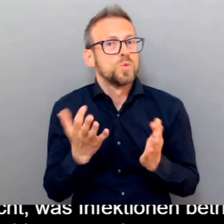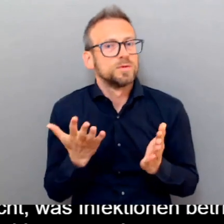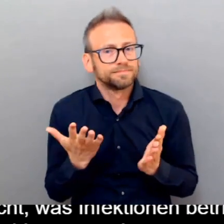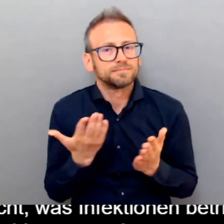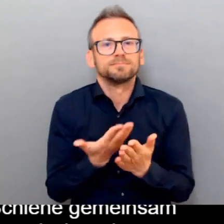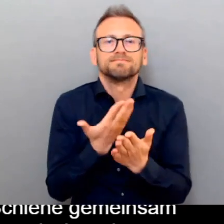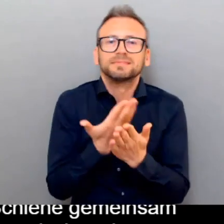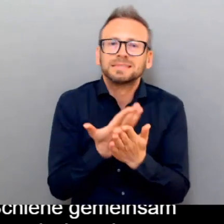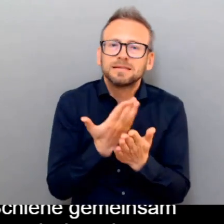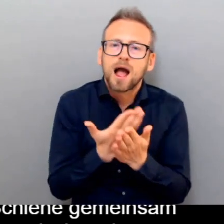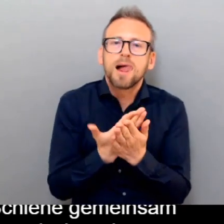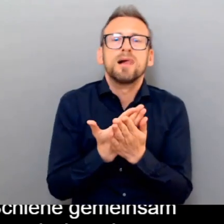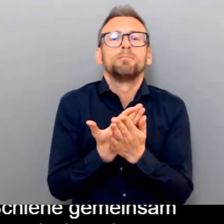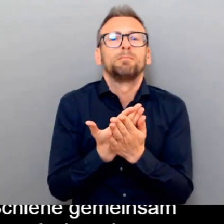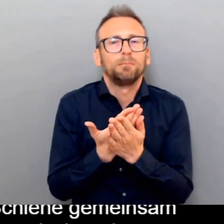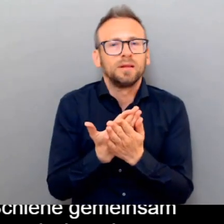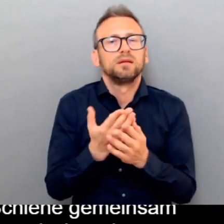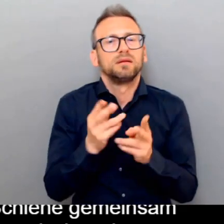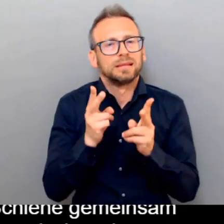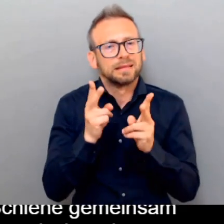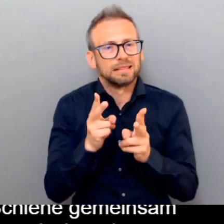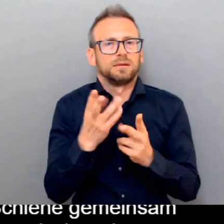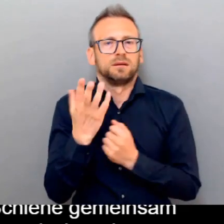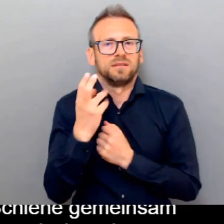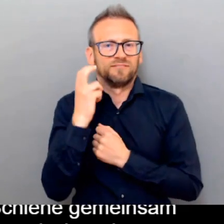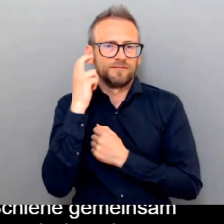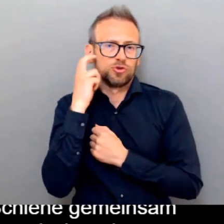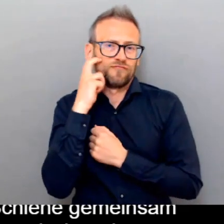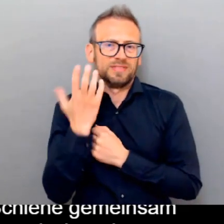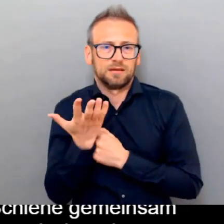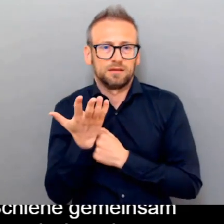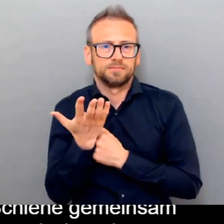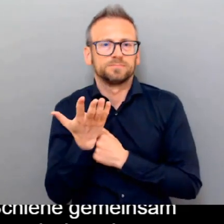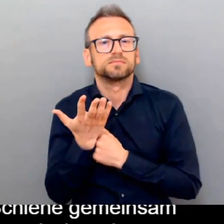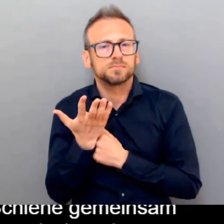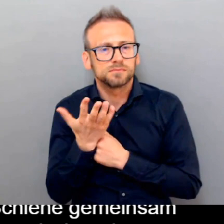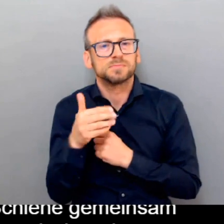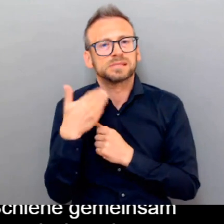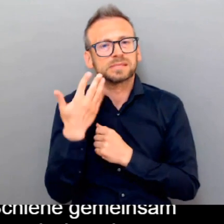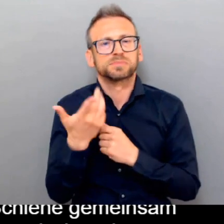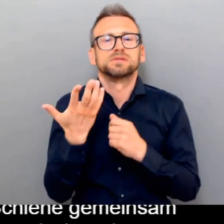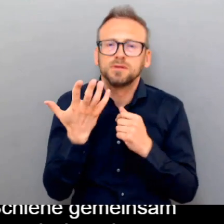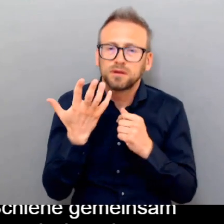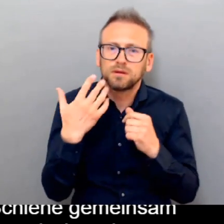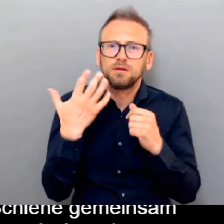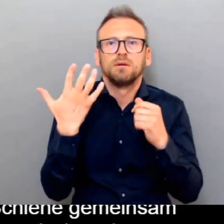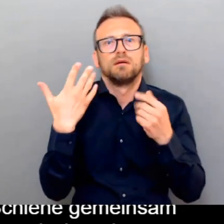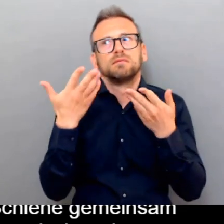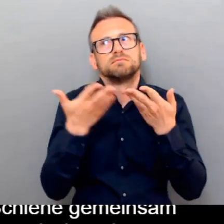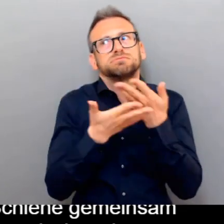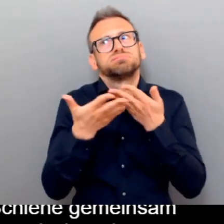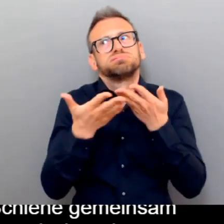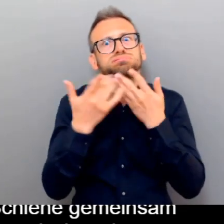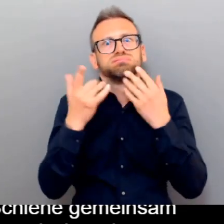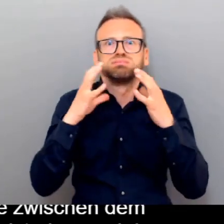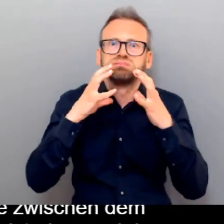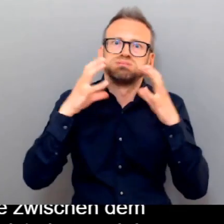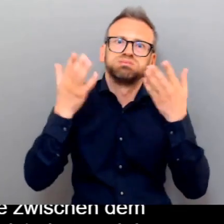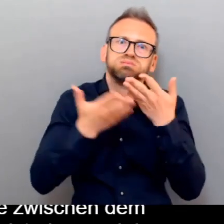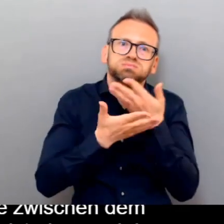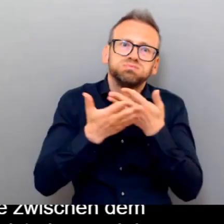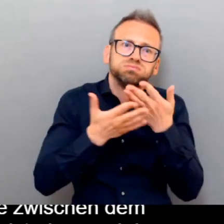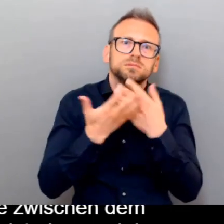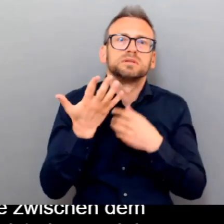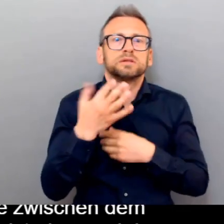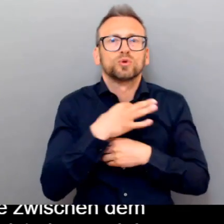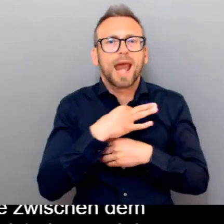zwischen allen, die also im Lokal sind. Natürlich diejenigen, die auch im Privatbereich